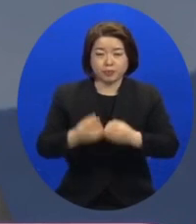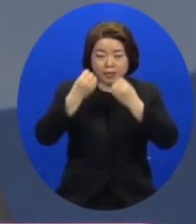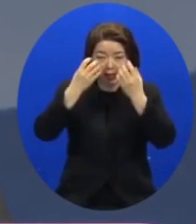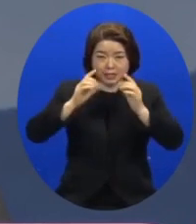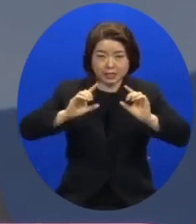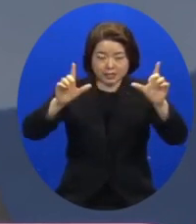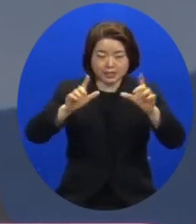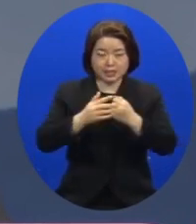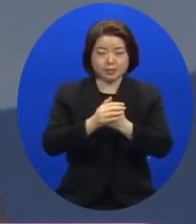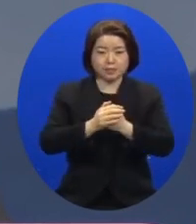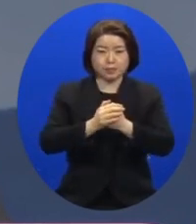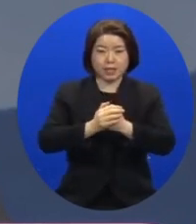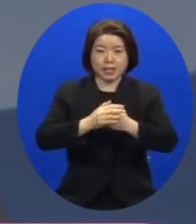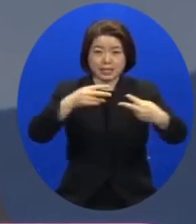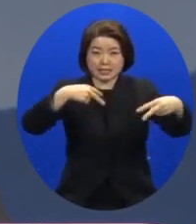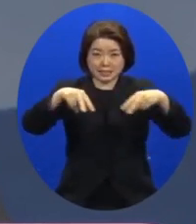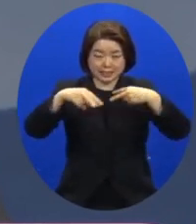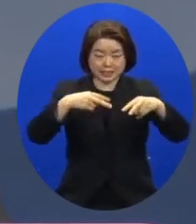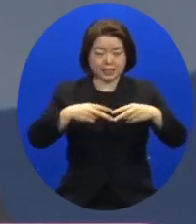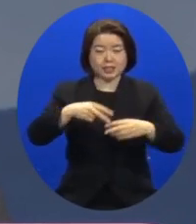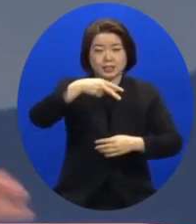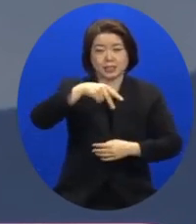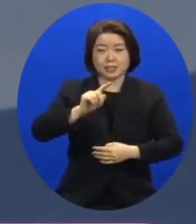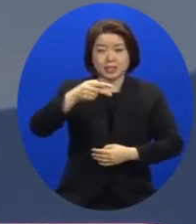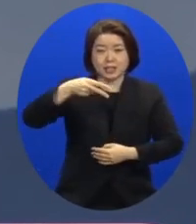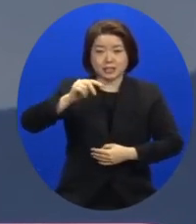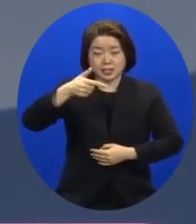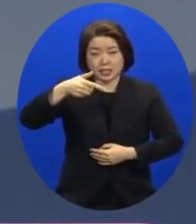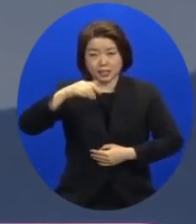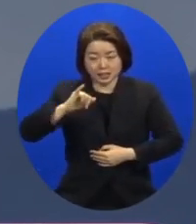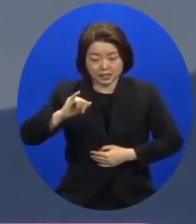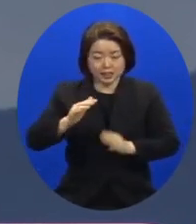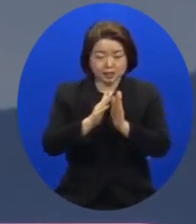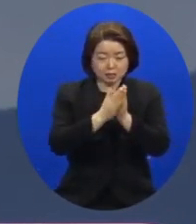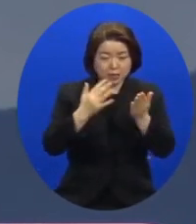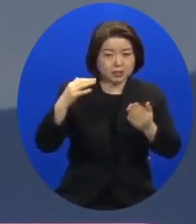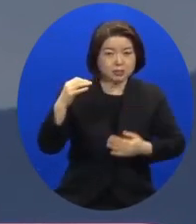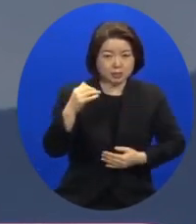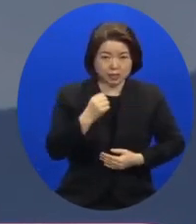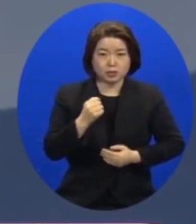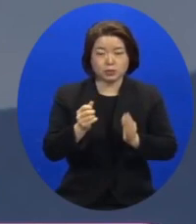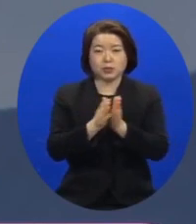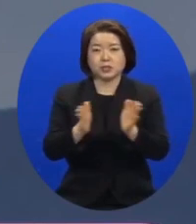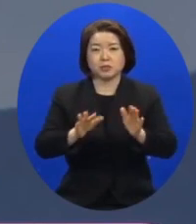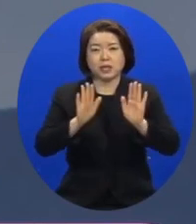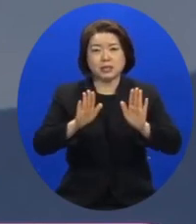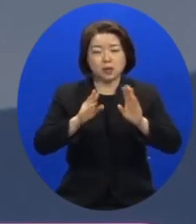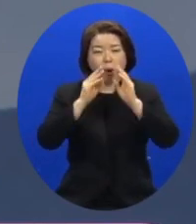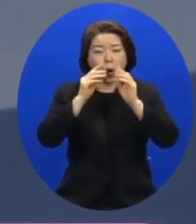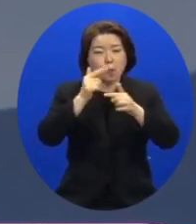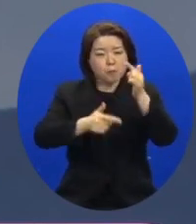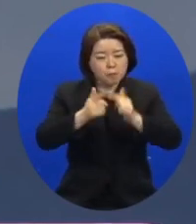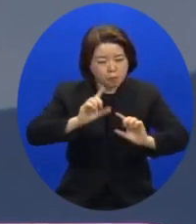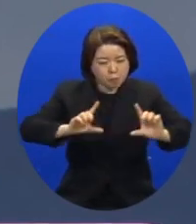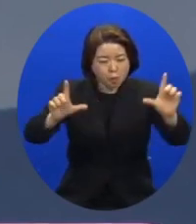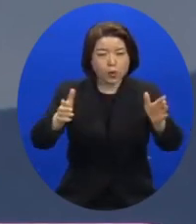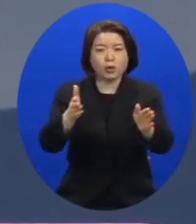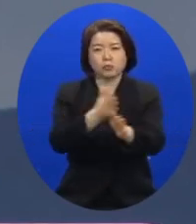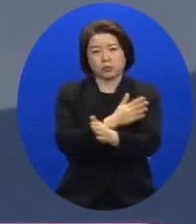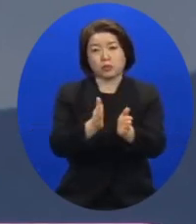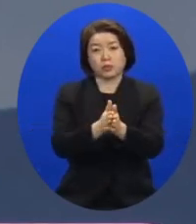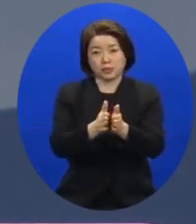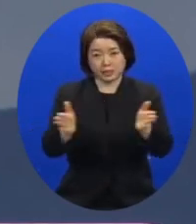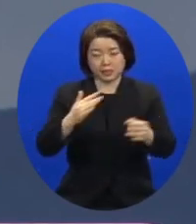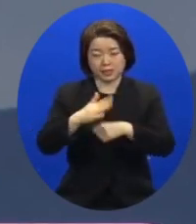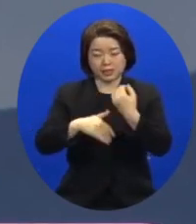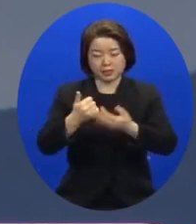사사기 를 가지고 말씀 기도 일을 합니다 이번 목요일 부터 입니다 하나님의 놀라운 은혜가 일어나는